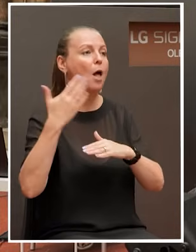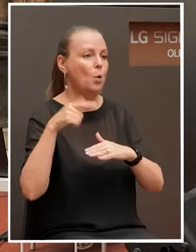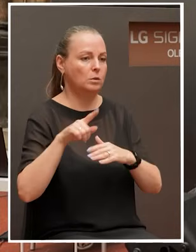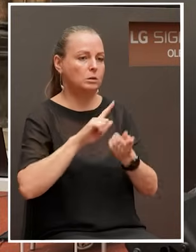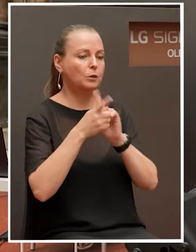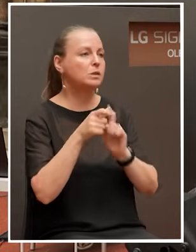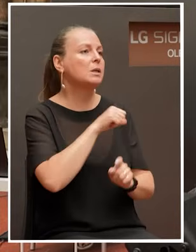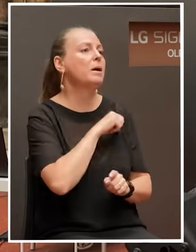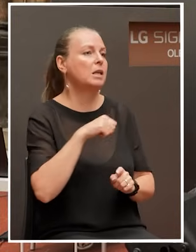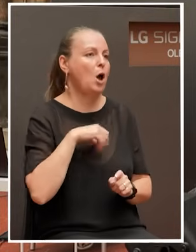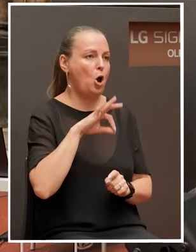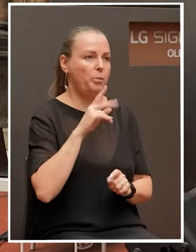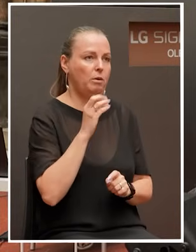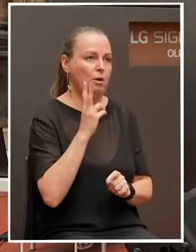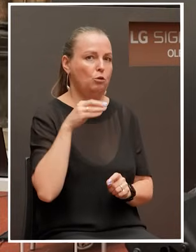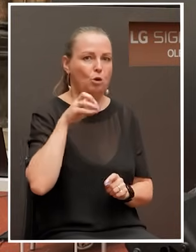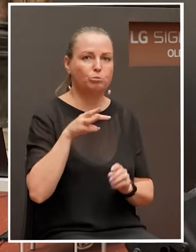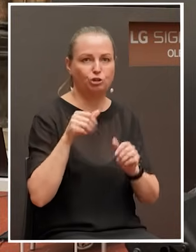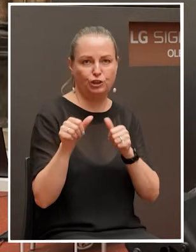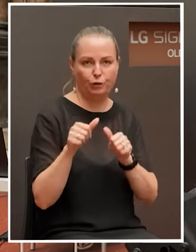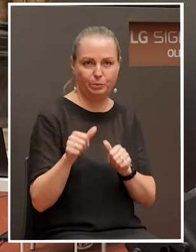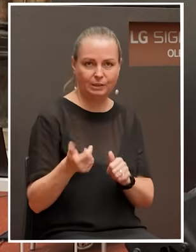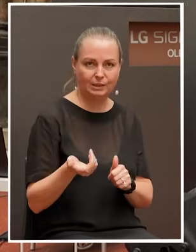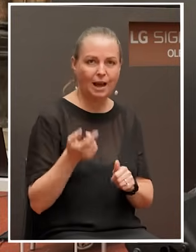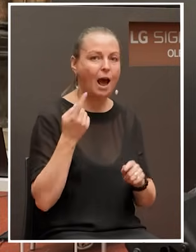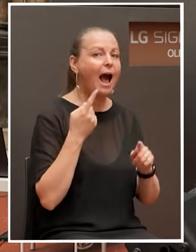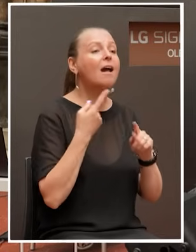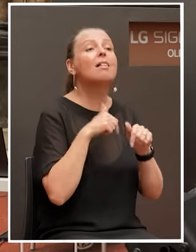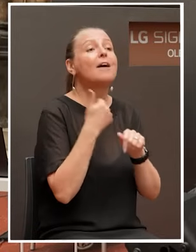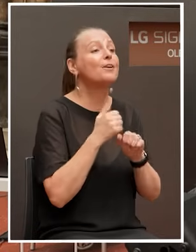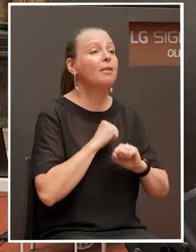самостоятельным объектом живописи, где главным героем является не стога.